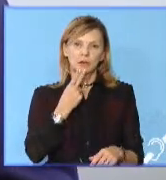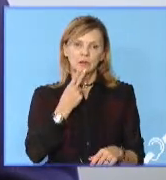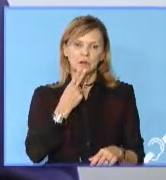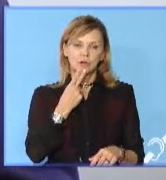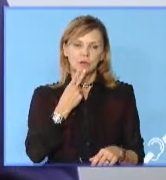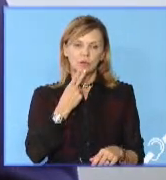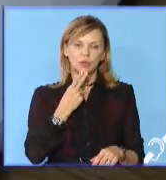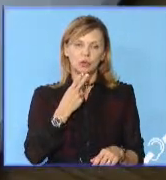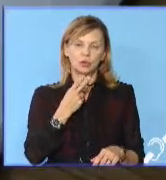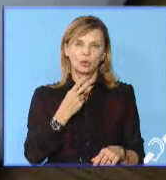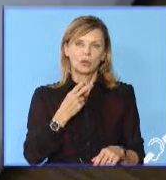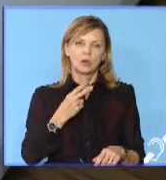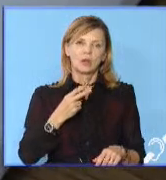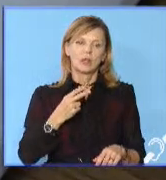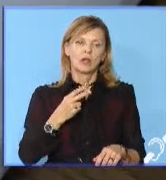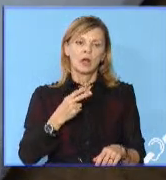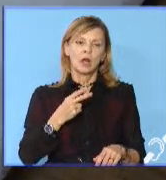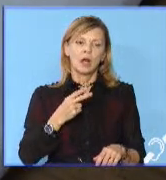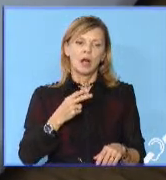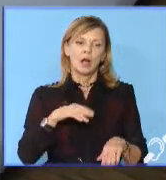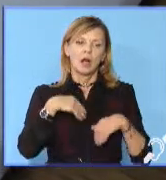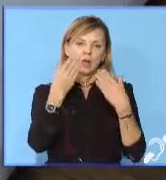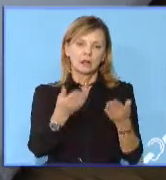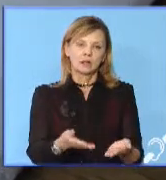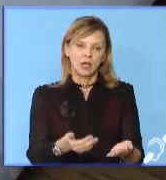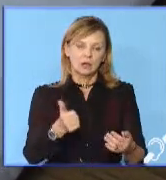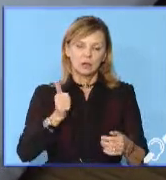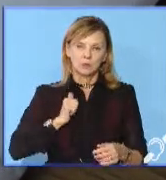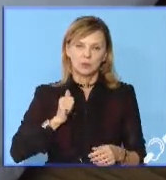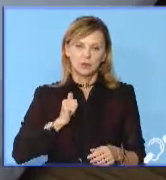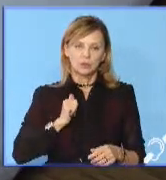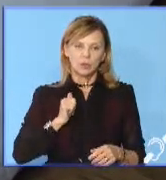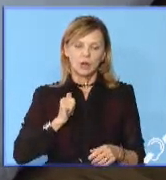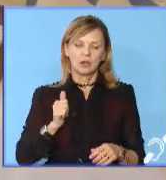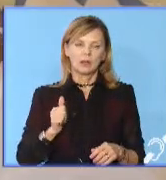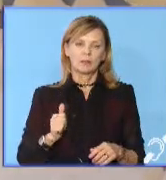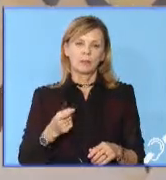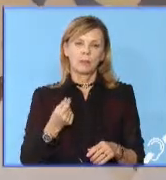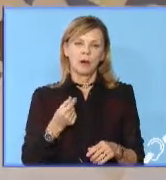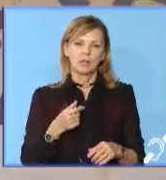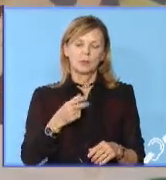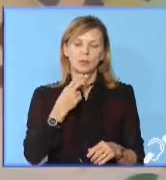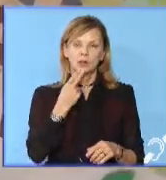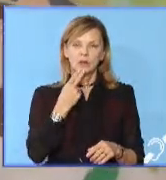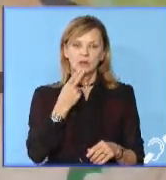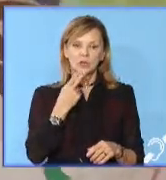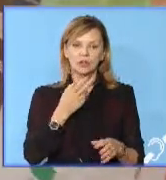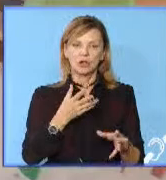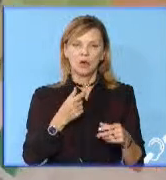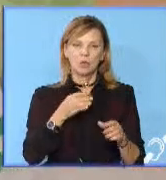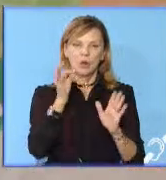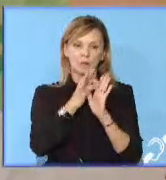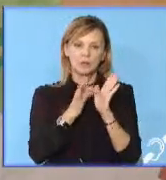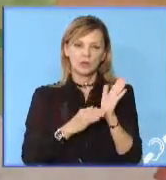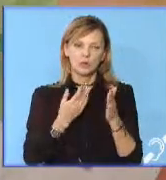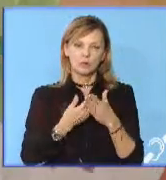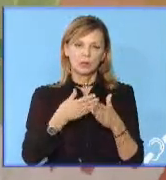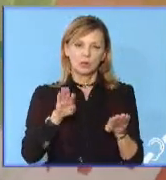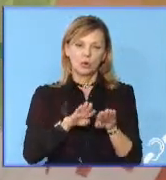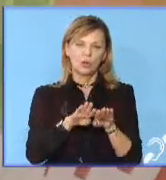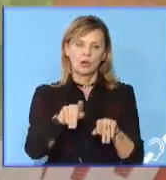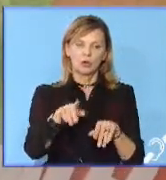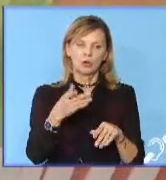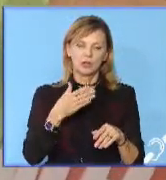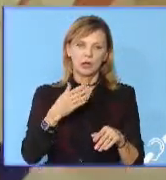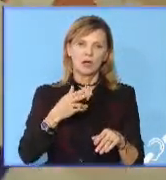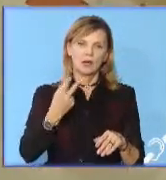poliție a fost de acord și a restituit persoanei vătămate borseta. Polițiștii au luat imediat măsuri împotriva colegului lor, care a